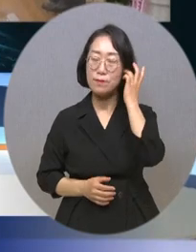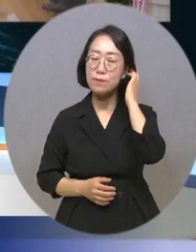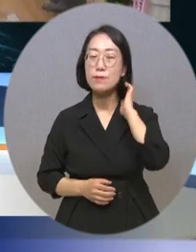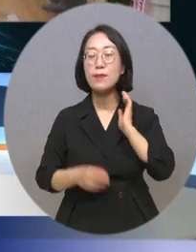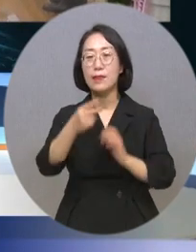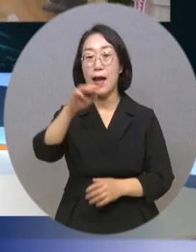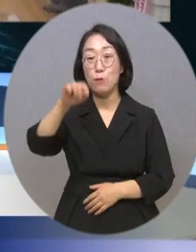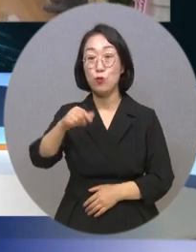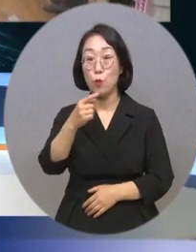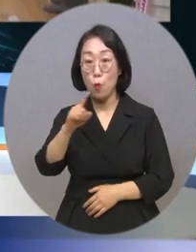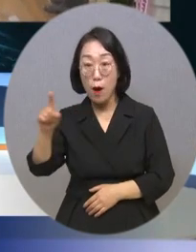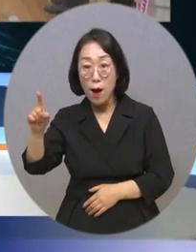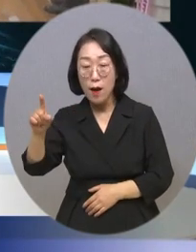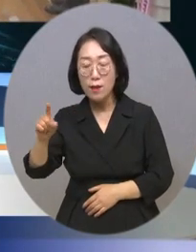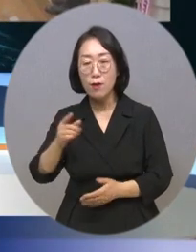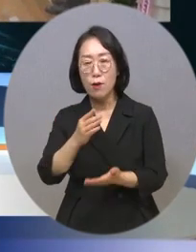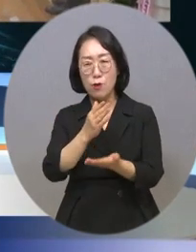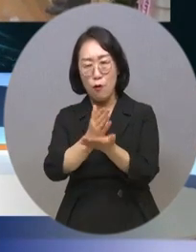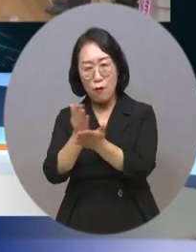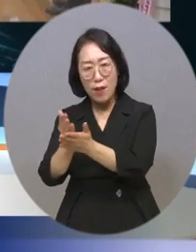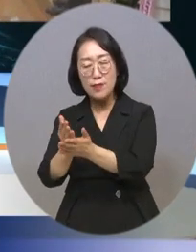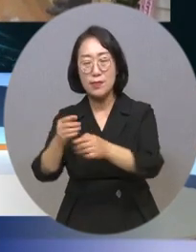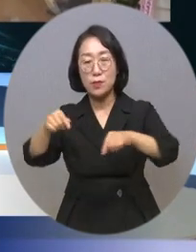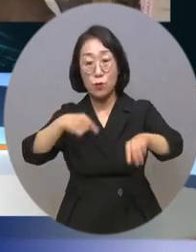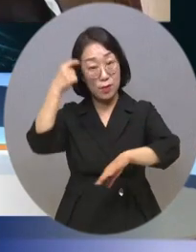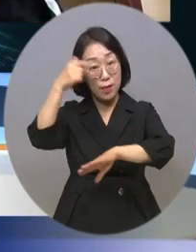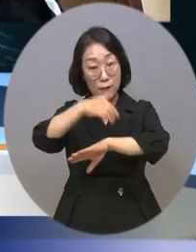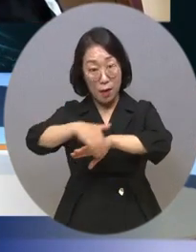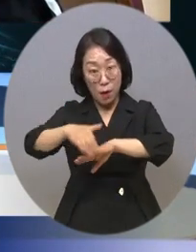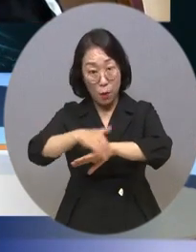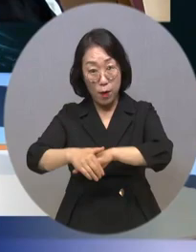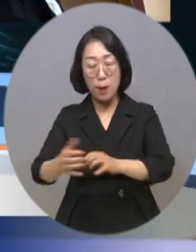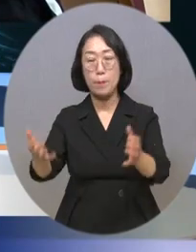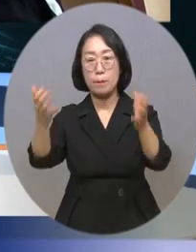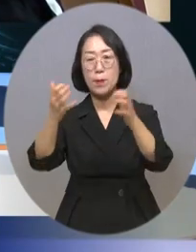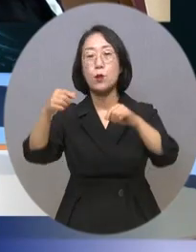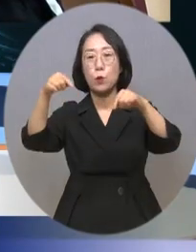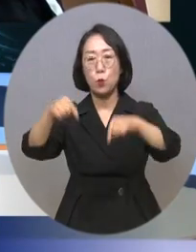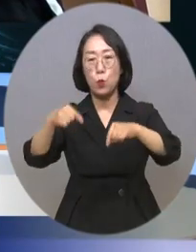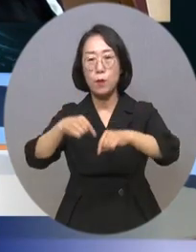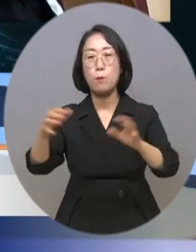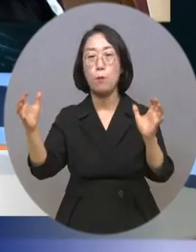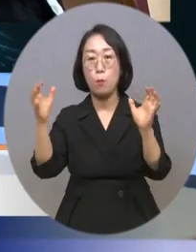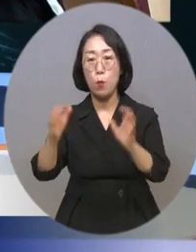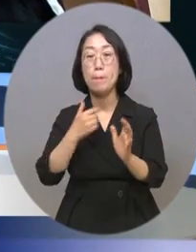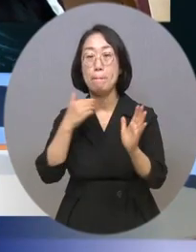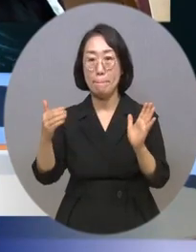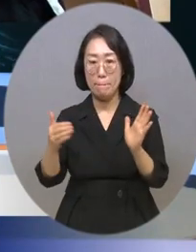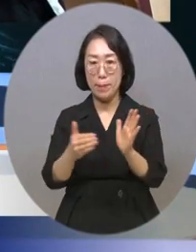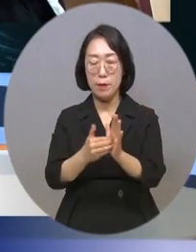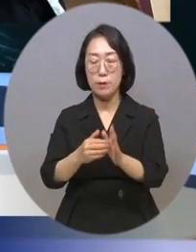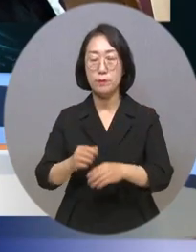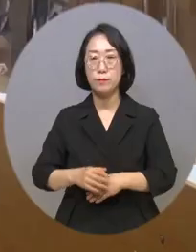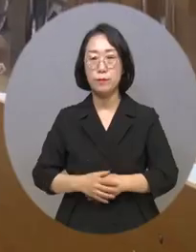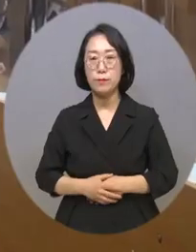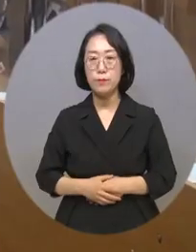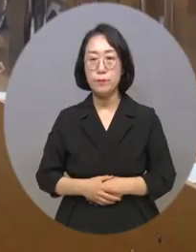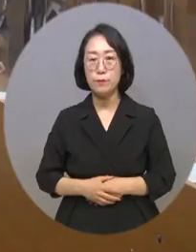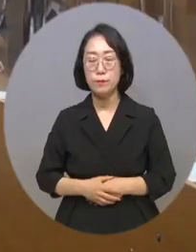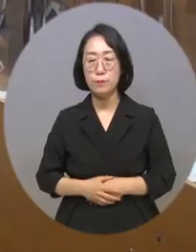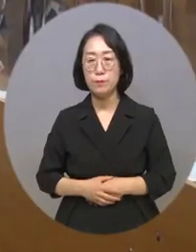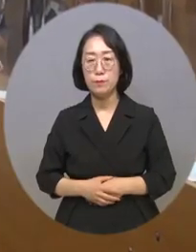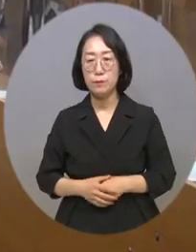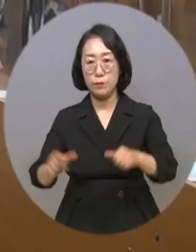다문화에 대한 다양한 정책과 의견을 공유하는 자리가 마련됐습니다. 보도에 노혜림 기자입니다.